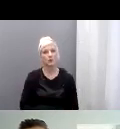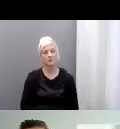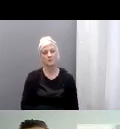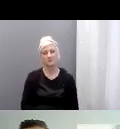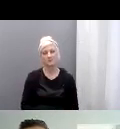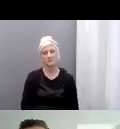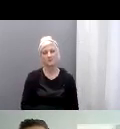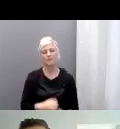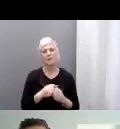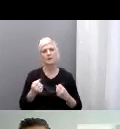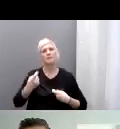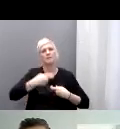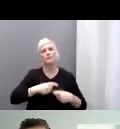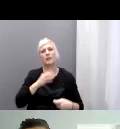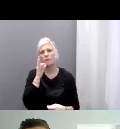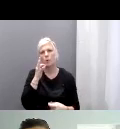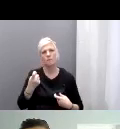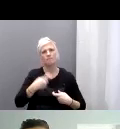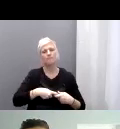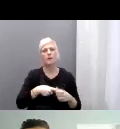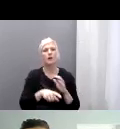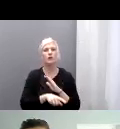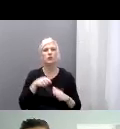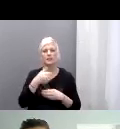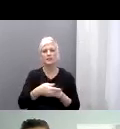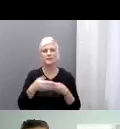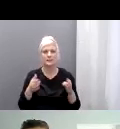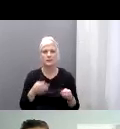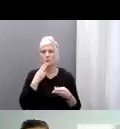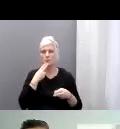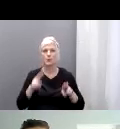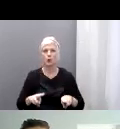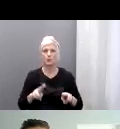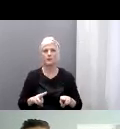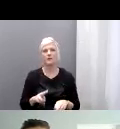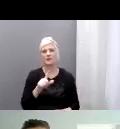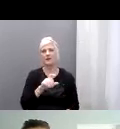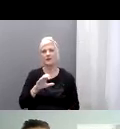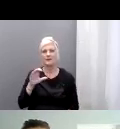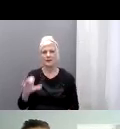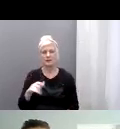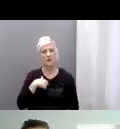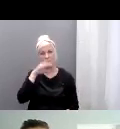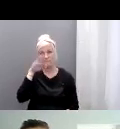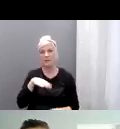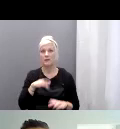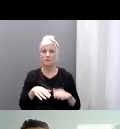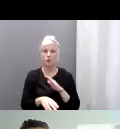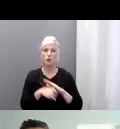Men angående frågan om Försäkringskassan och bedömning, så vet jag att det också har varit en diskussion